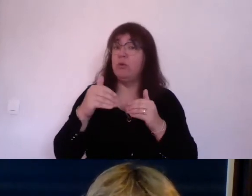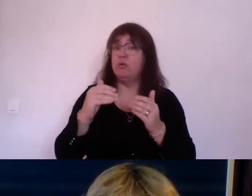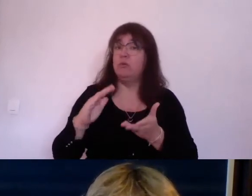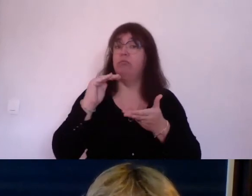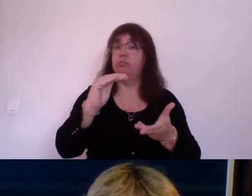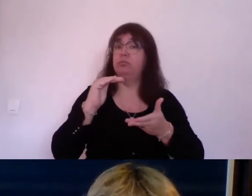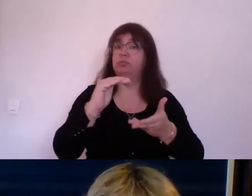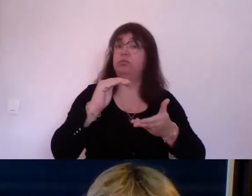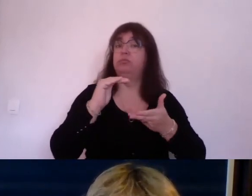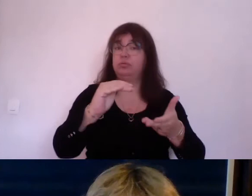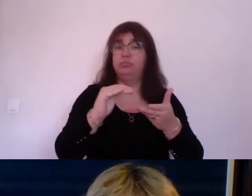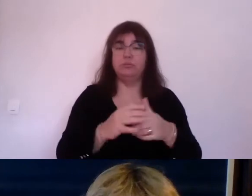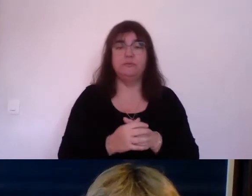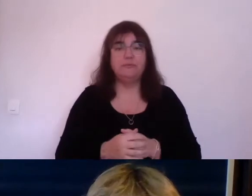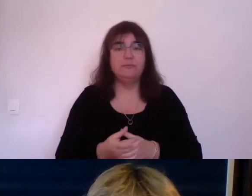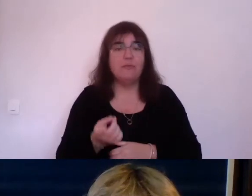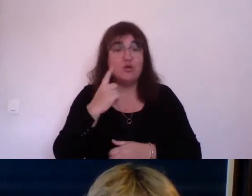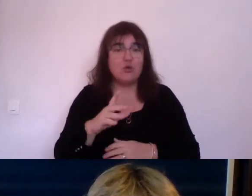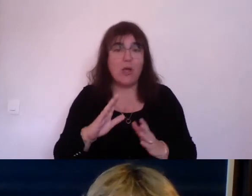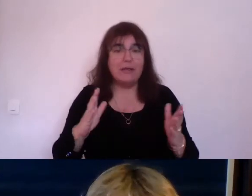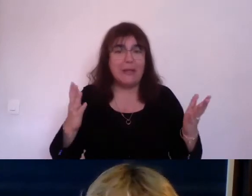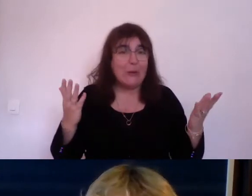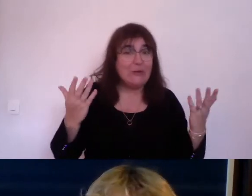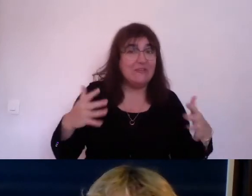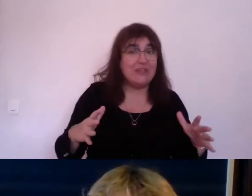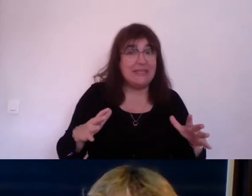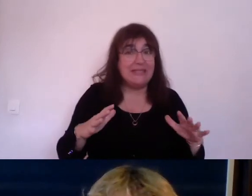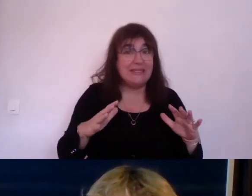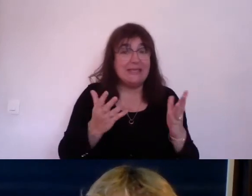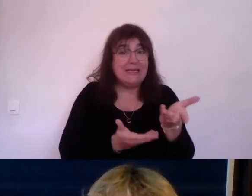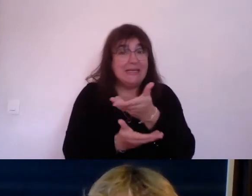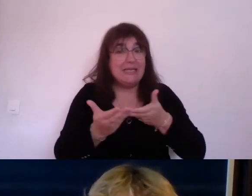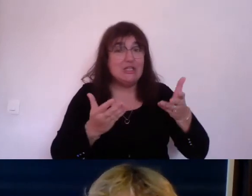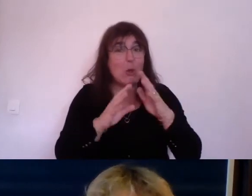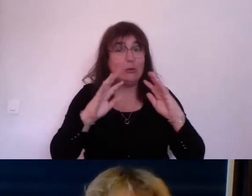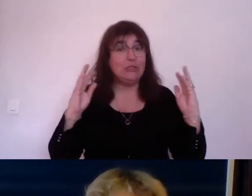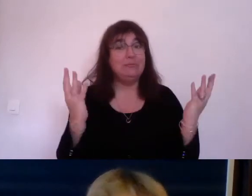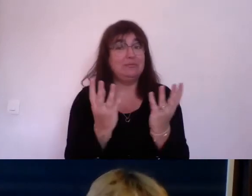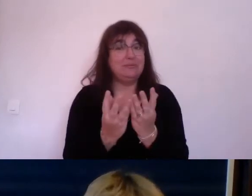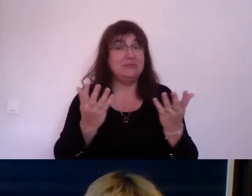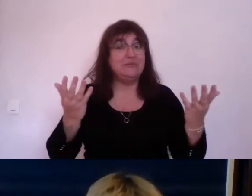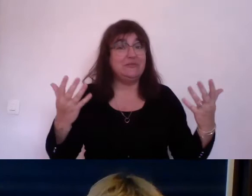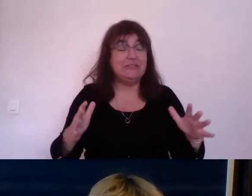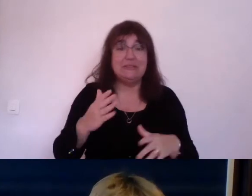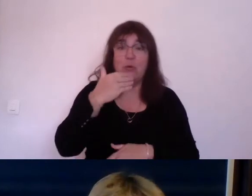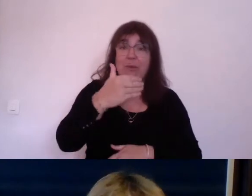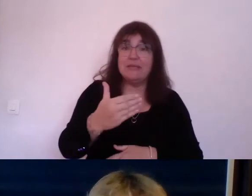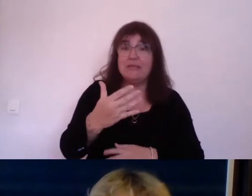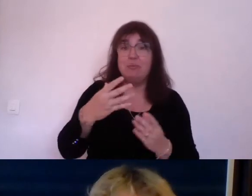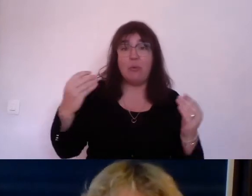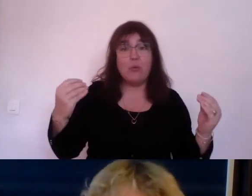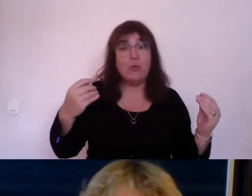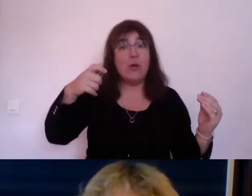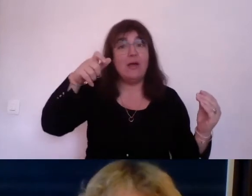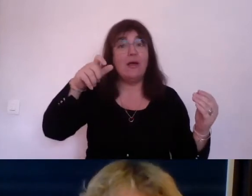Je crois que c'était le mot de la fin, parce qu'on arrive à la fin de notre table ronde. Nous vous remercions tous d'y avoir participé. Là, je m'adresse à tous les